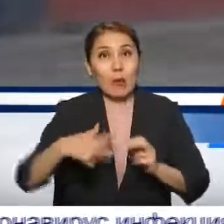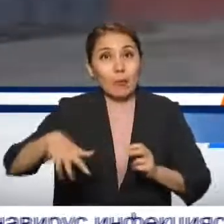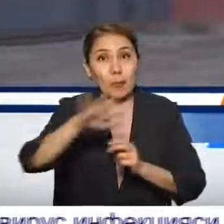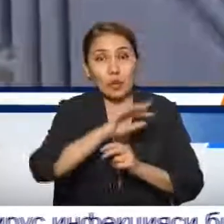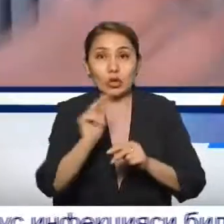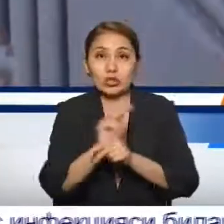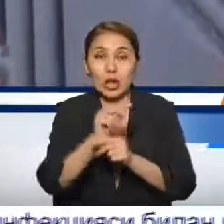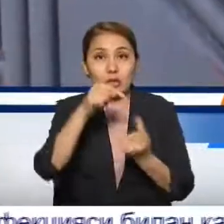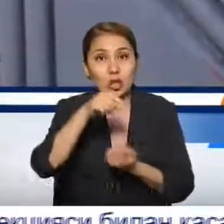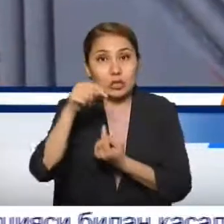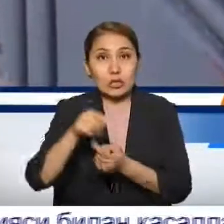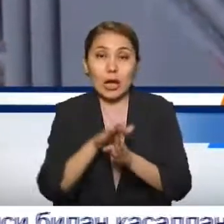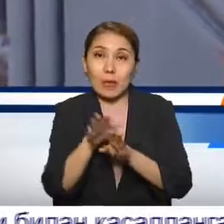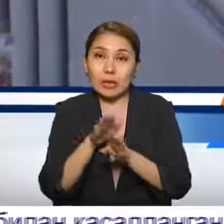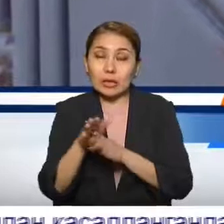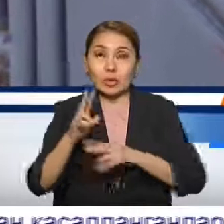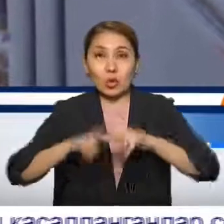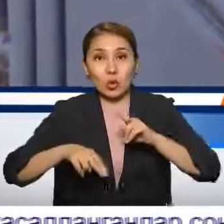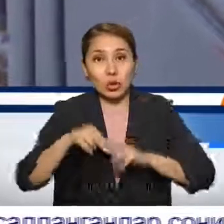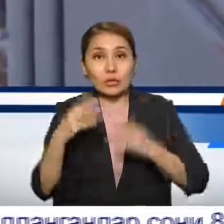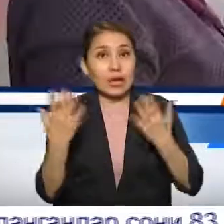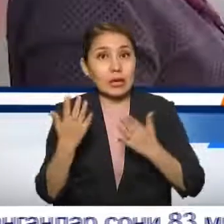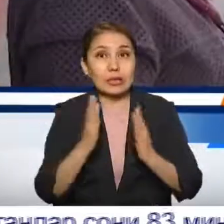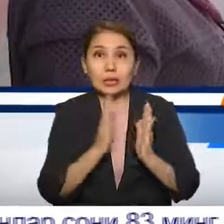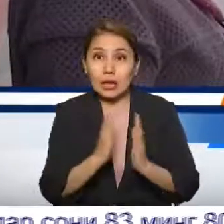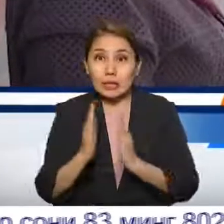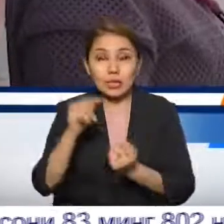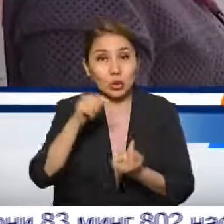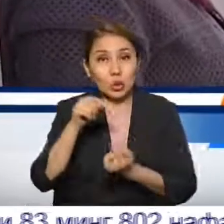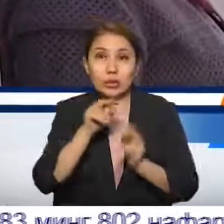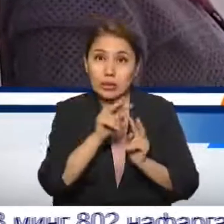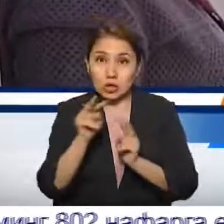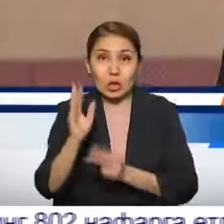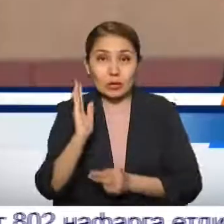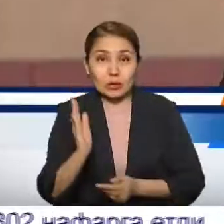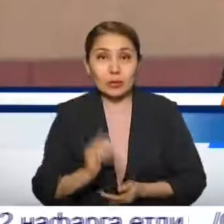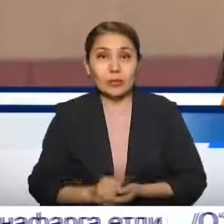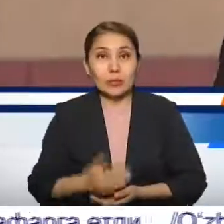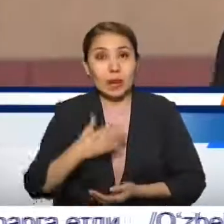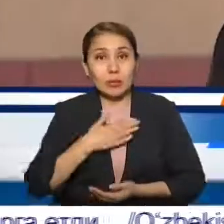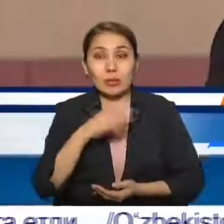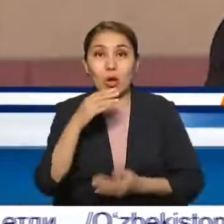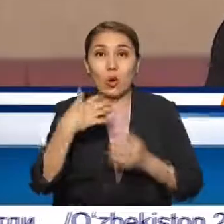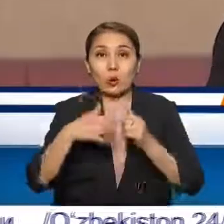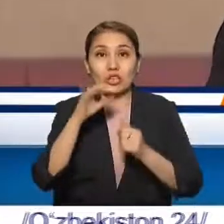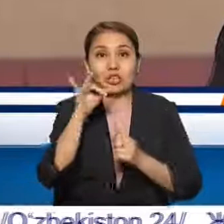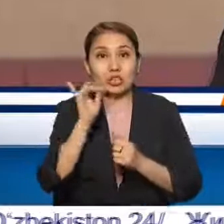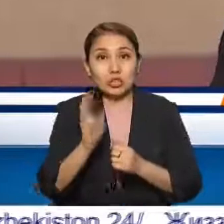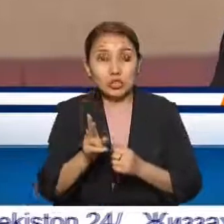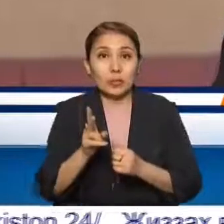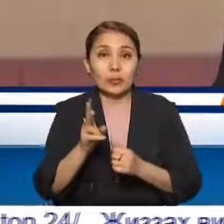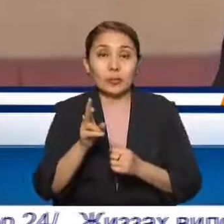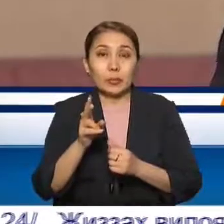shaharsozlik me'yorlari, amaldagi qurilish tartibiga qay darajada to'g'ri kelishi nazoratga olinmoqda. Biz O'rta Chirchiq tumani bo'yicha